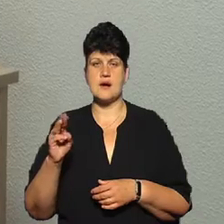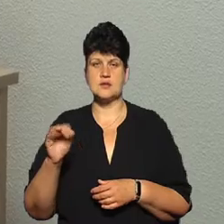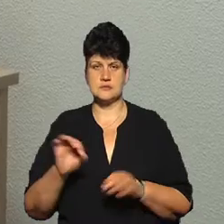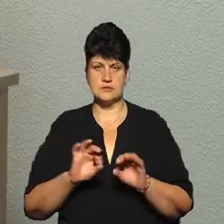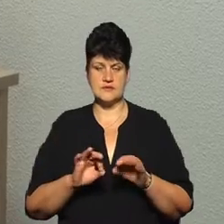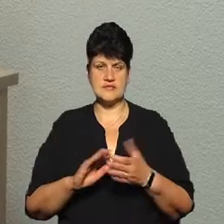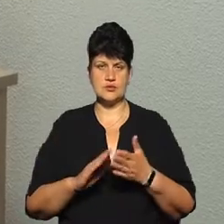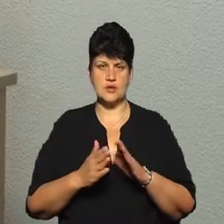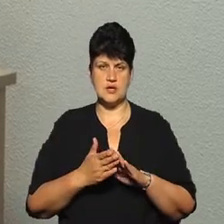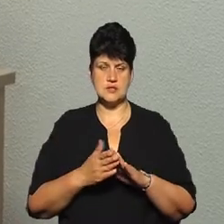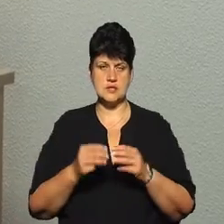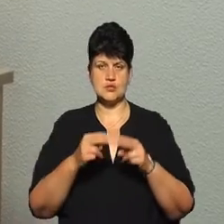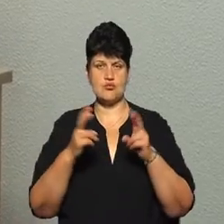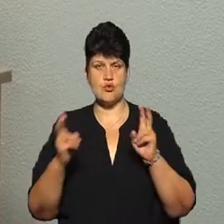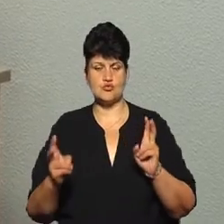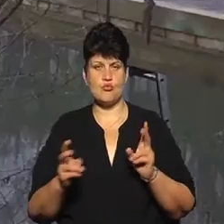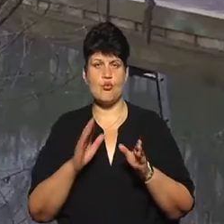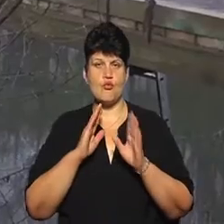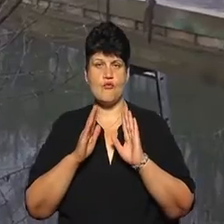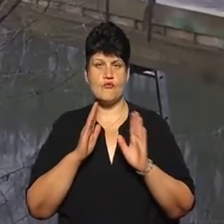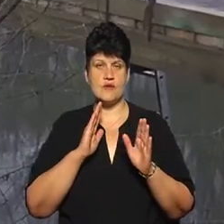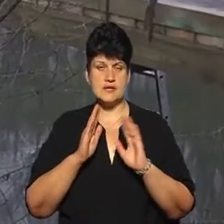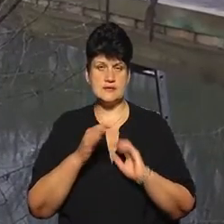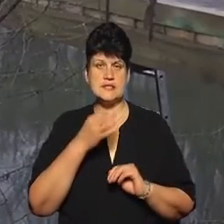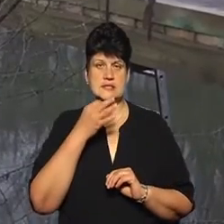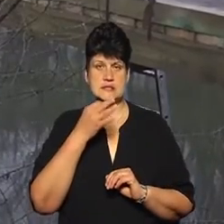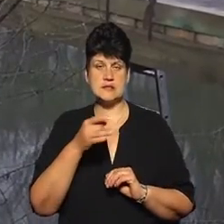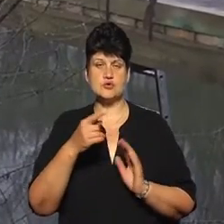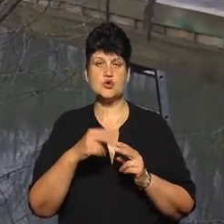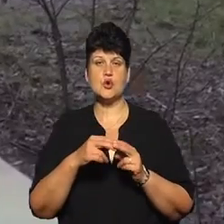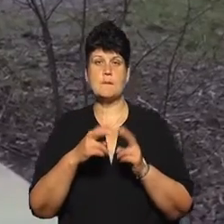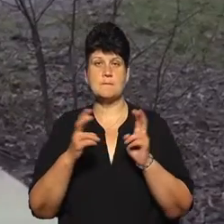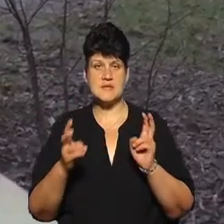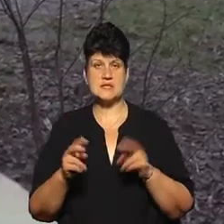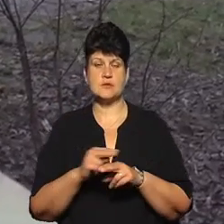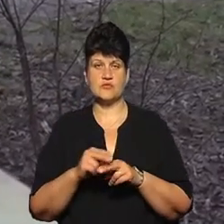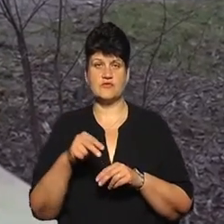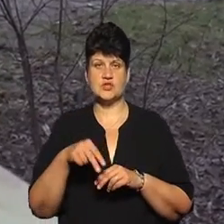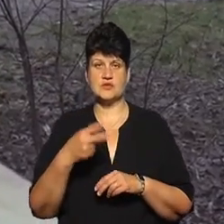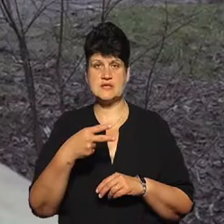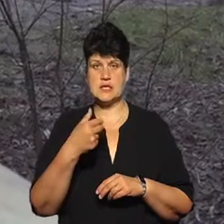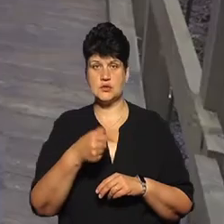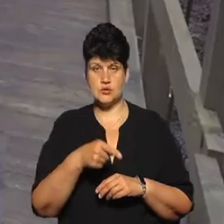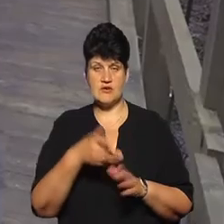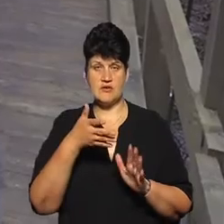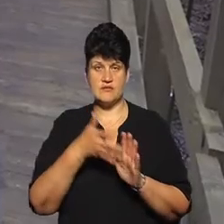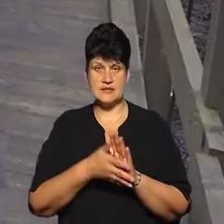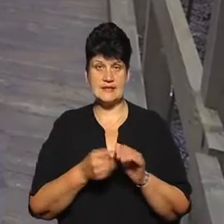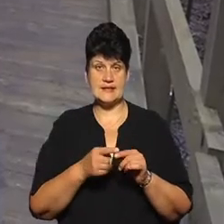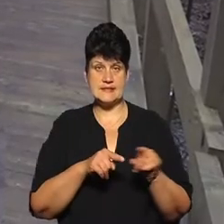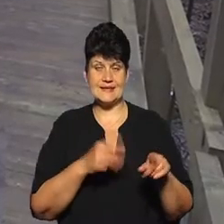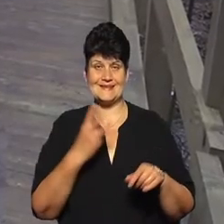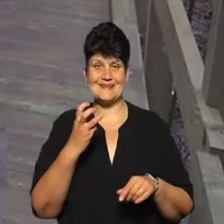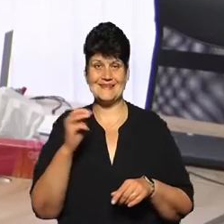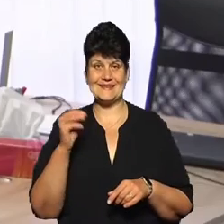мережі Facebook. В інтерв'ю Суспільному він зазначив, що міст ремонтували у 2020 році і витратили на це понад 300 тисяч